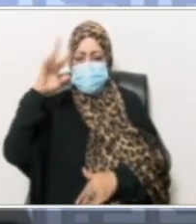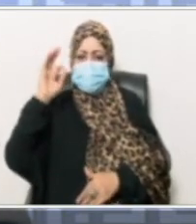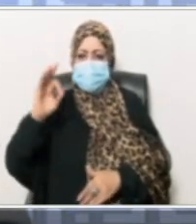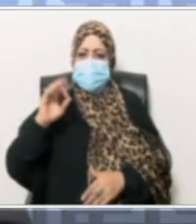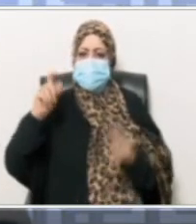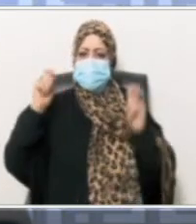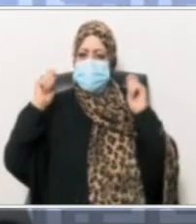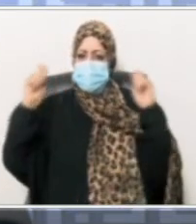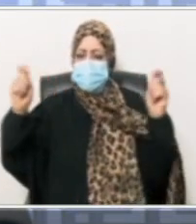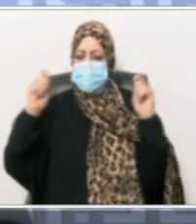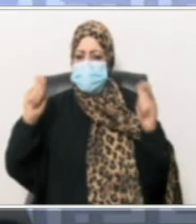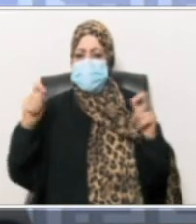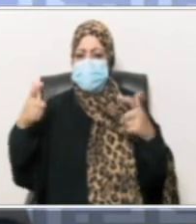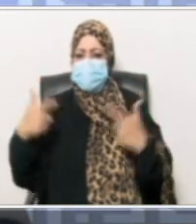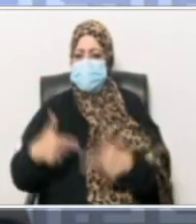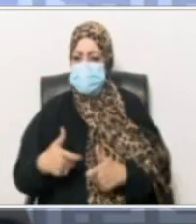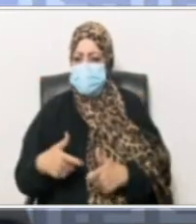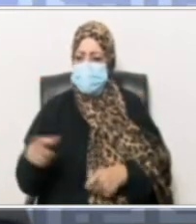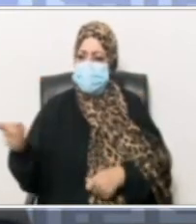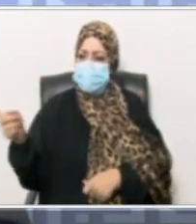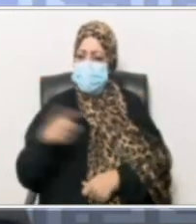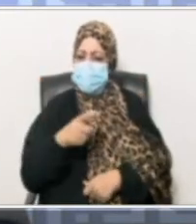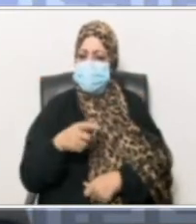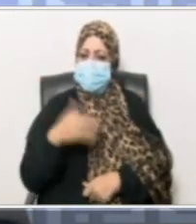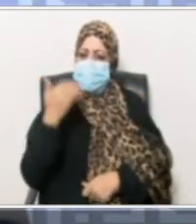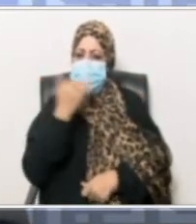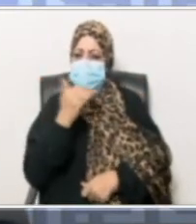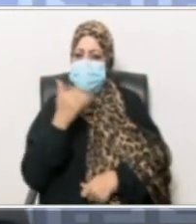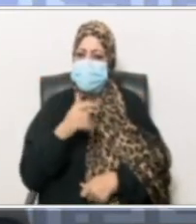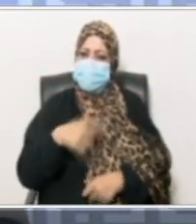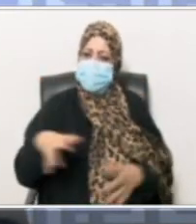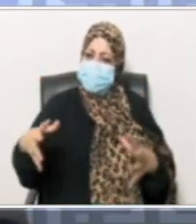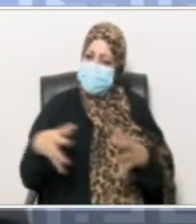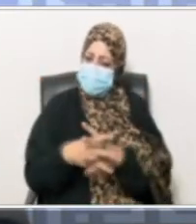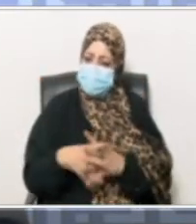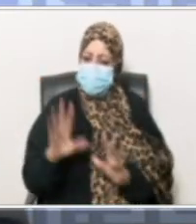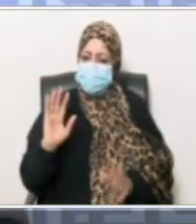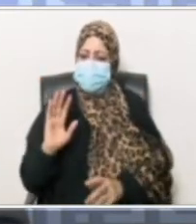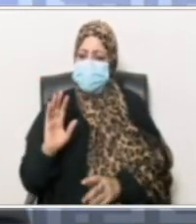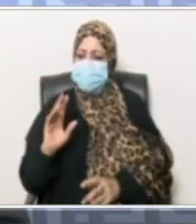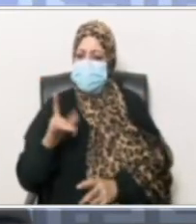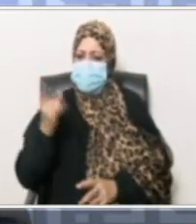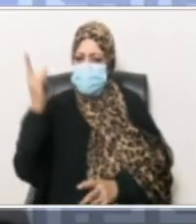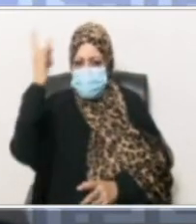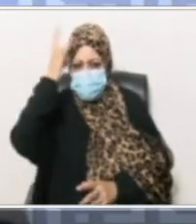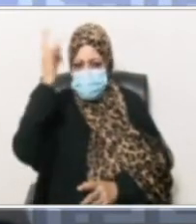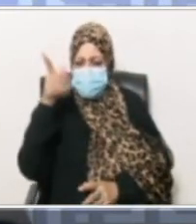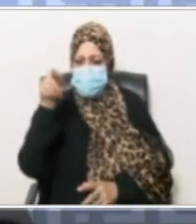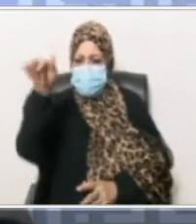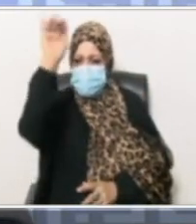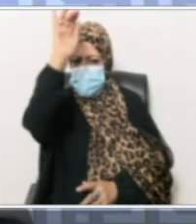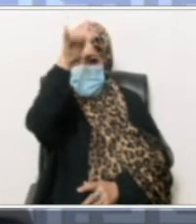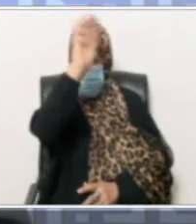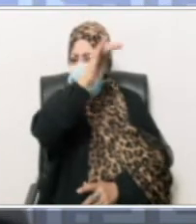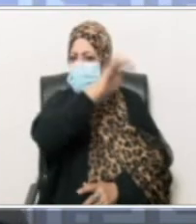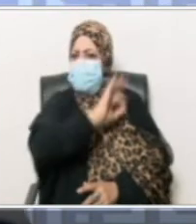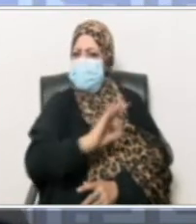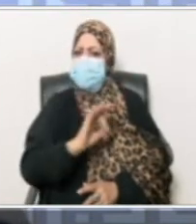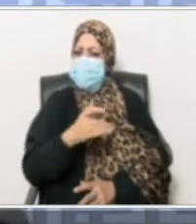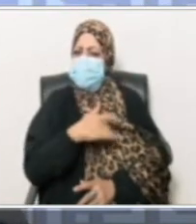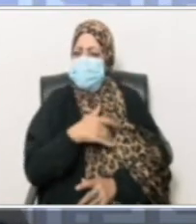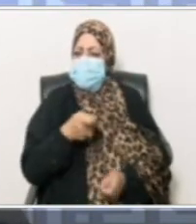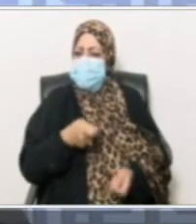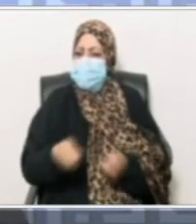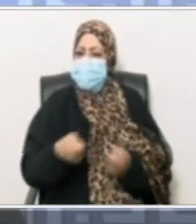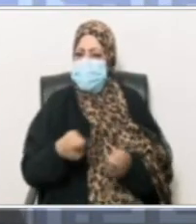ويتمازحون، لكن الشياطين من ورائهم هم الذين يفسدون قلوبهم. والآن أي حد من